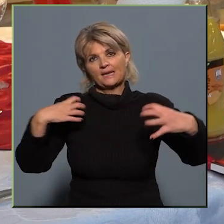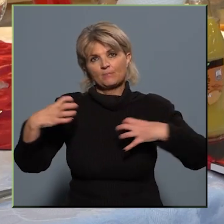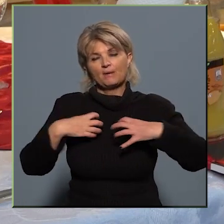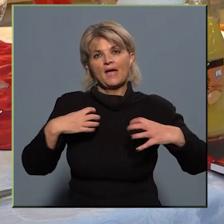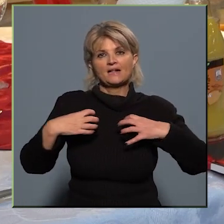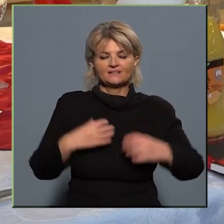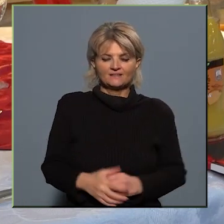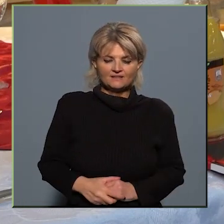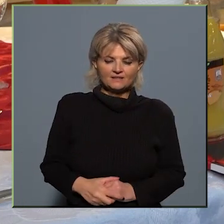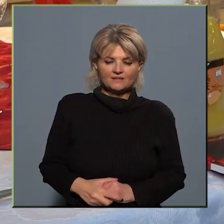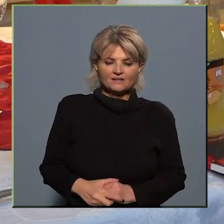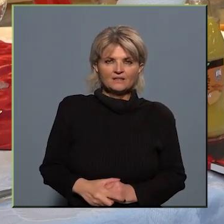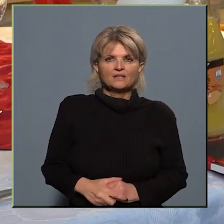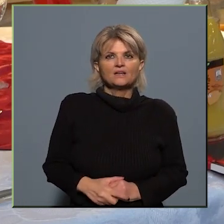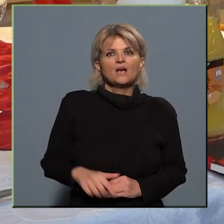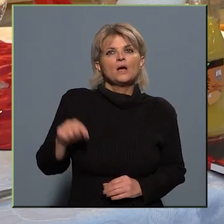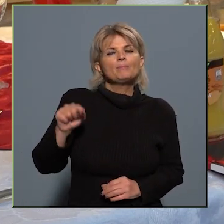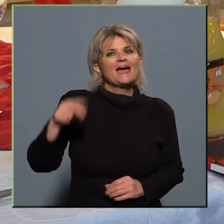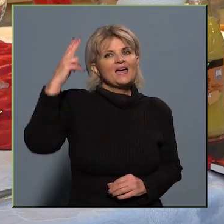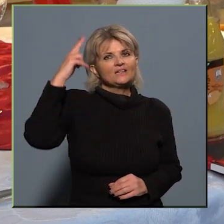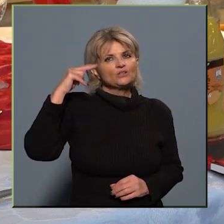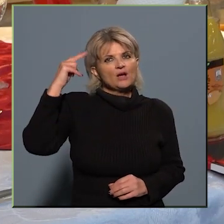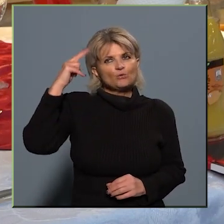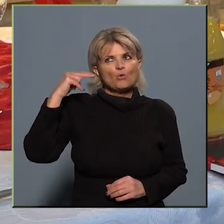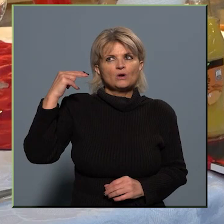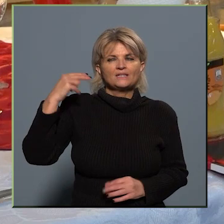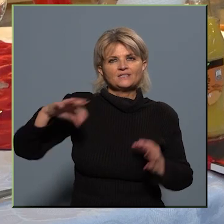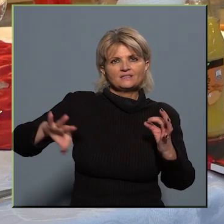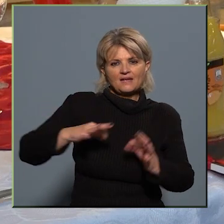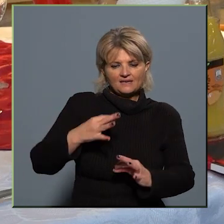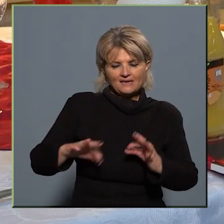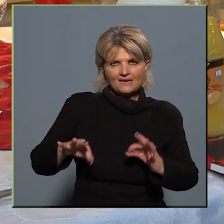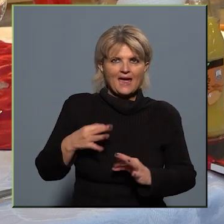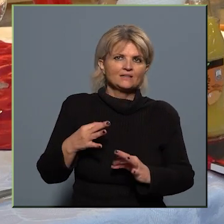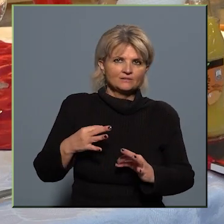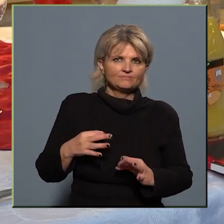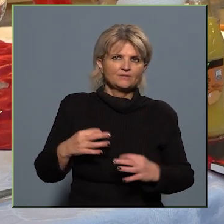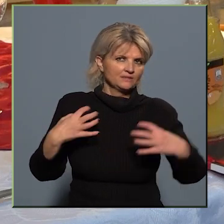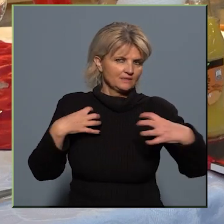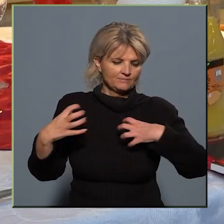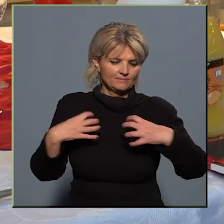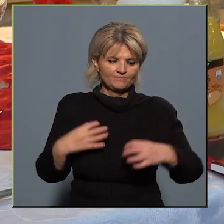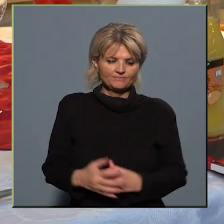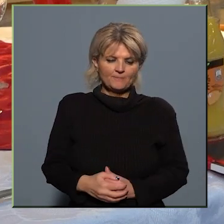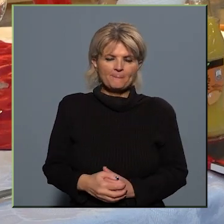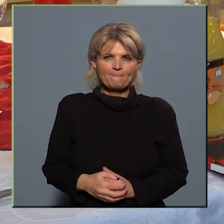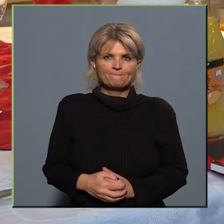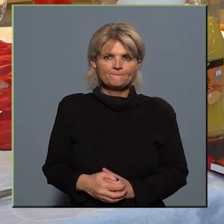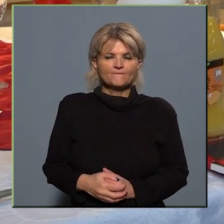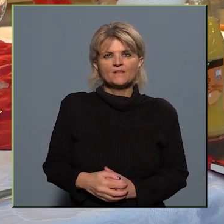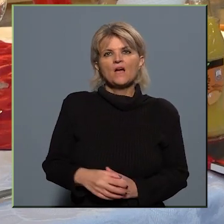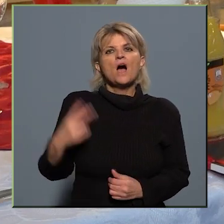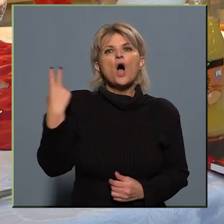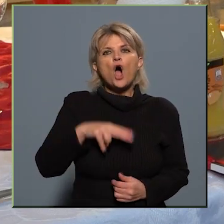betanult, tehát nem is tudott, vagy értelmezhető, hanem untázott